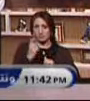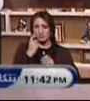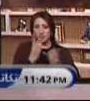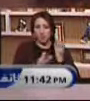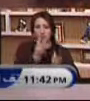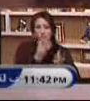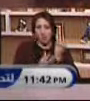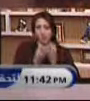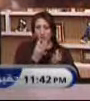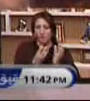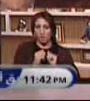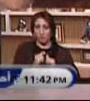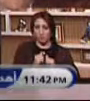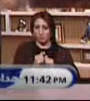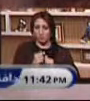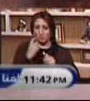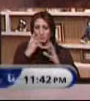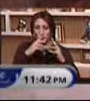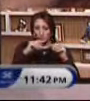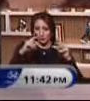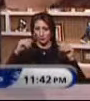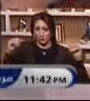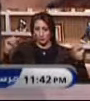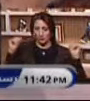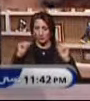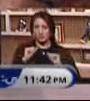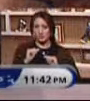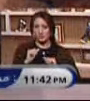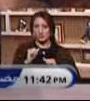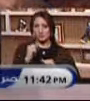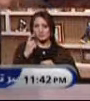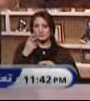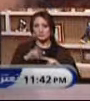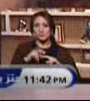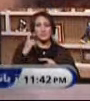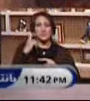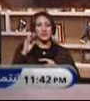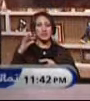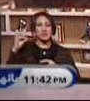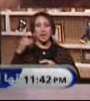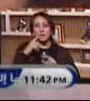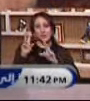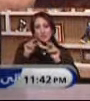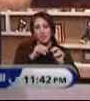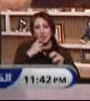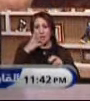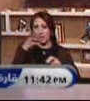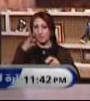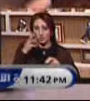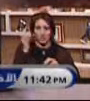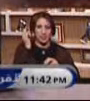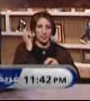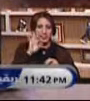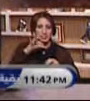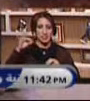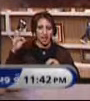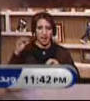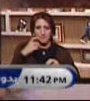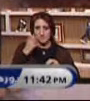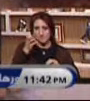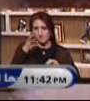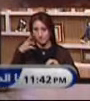الساخنة فيحصل انصهار. الناحية التانية ينزل الذهب النضار اللي هو عيار 24 تحت لان